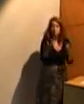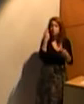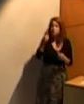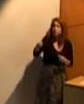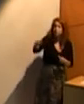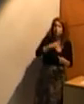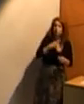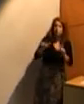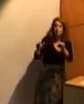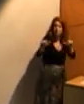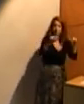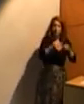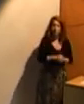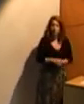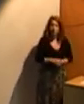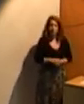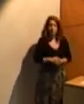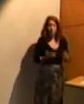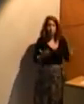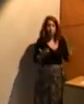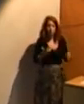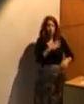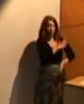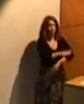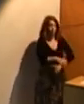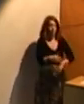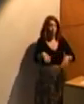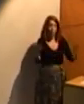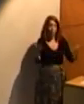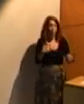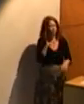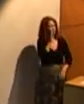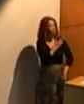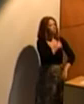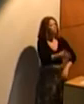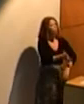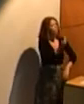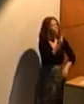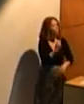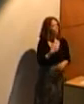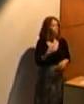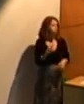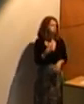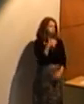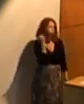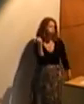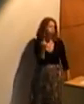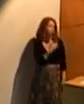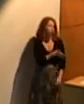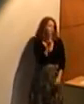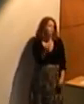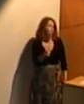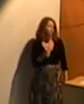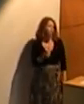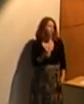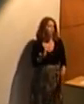salle de danse et un bras comme ça vers en bd sans dire mais je veux plus de brown en 2006 si j'ai